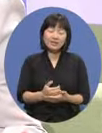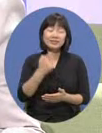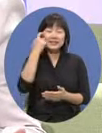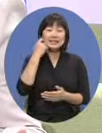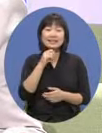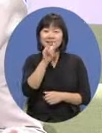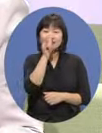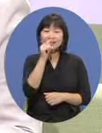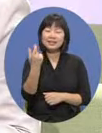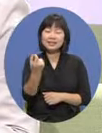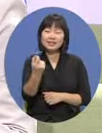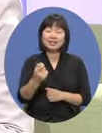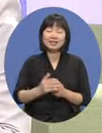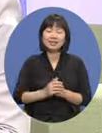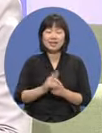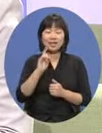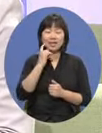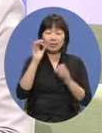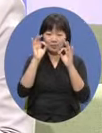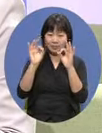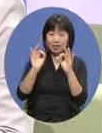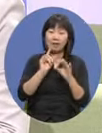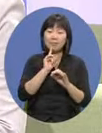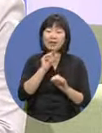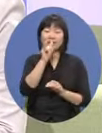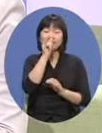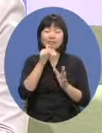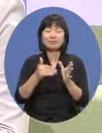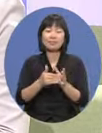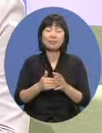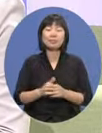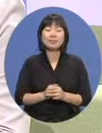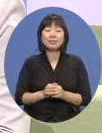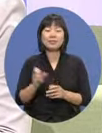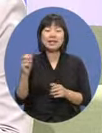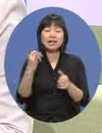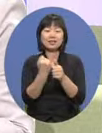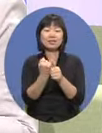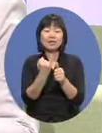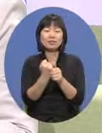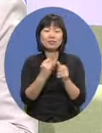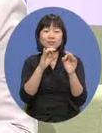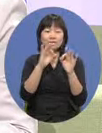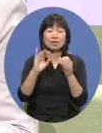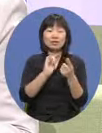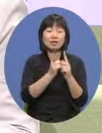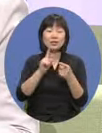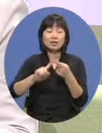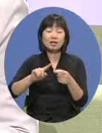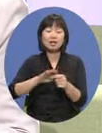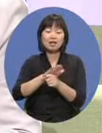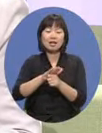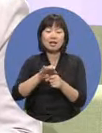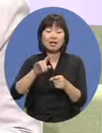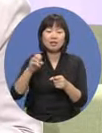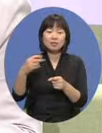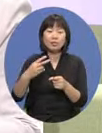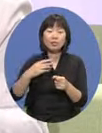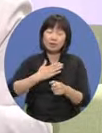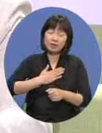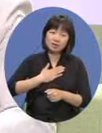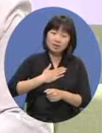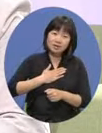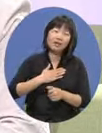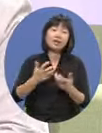감정이 또 들을 수도 있고 또 예뻐 보이다고 얘기하시고 그 재혼 네. 커플도 네. 그러니까 서로에 대한 애정과 감정들이